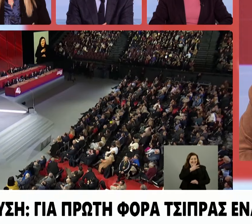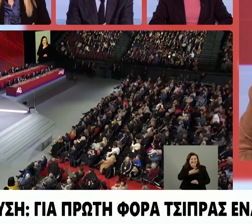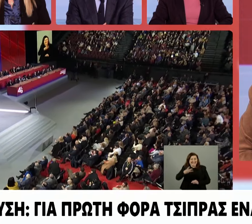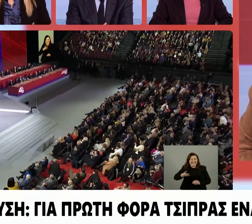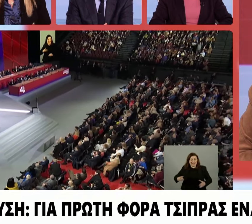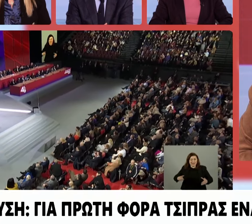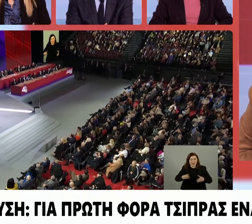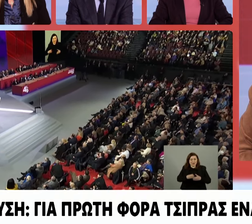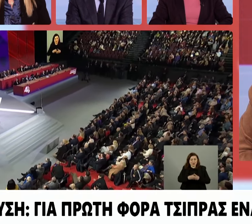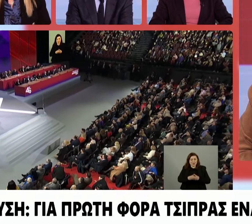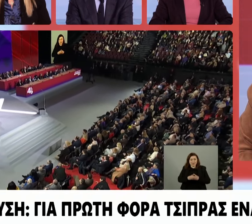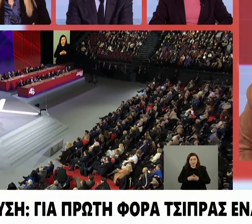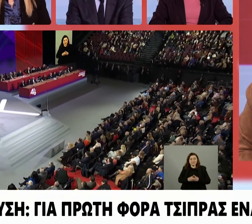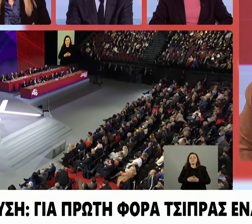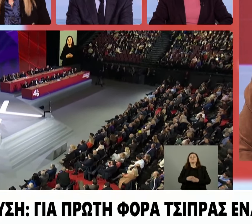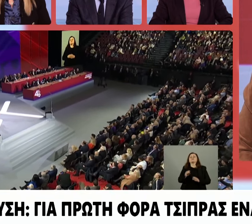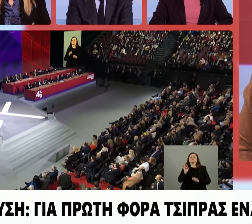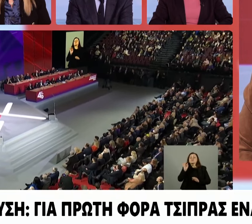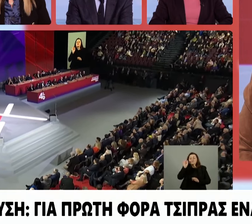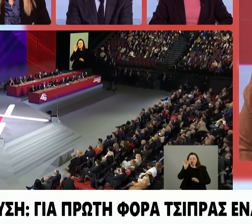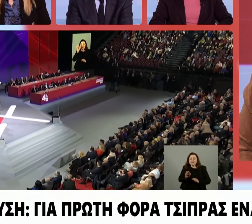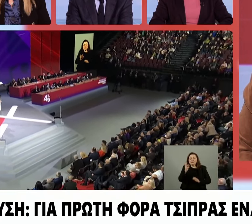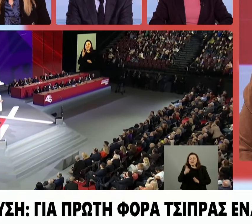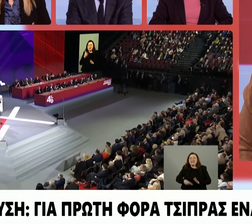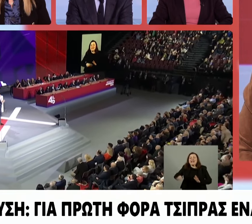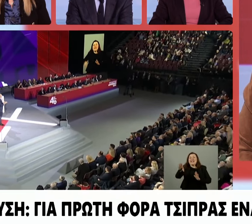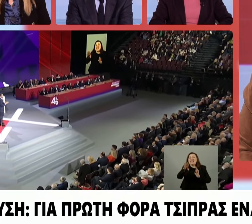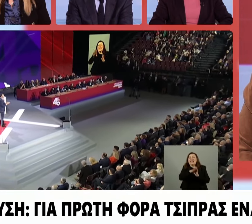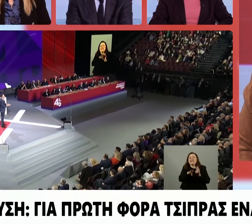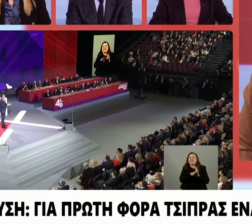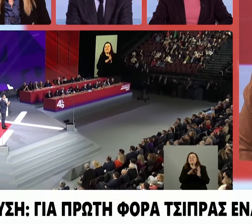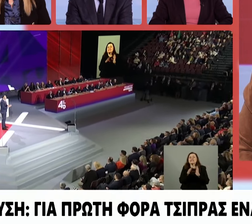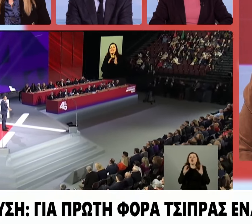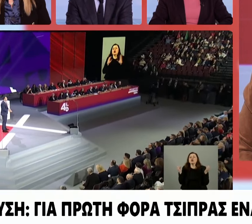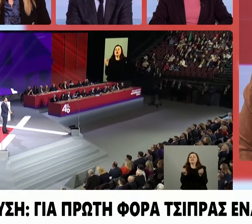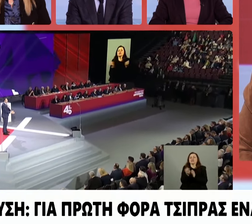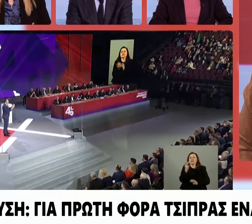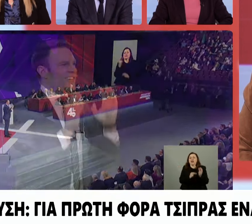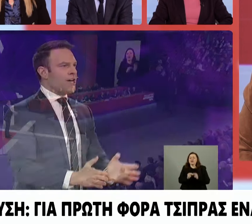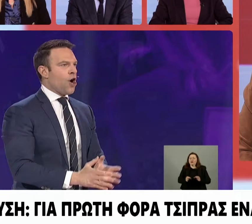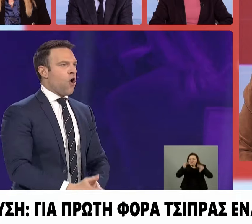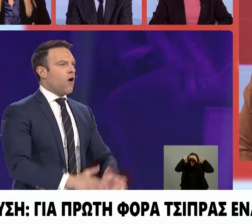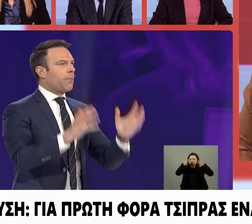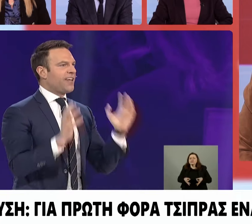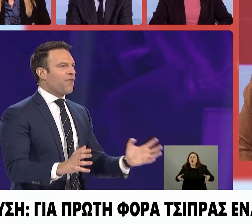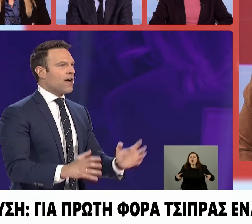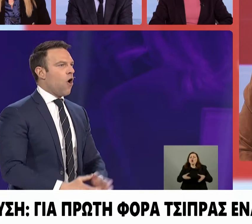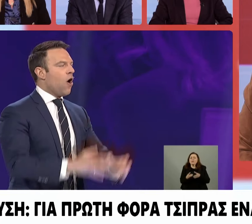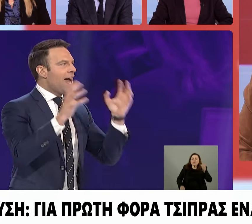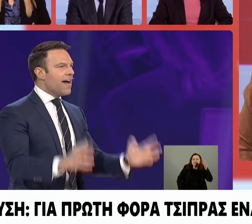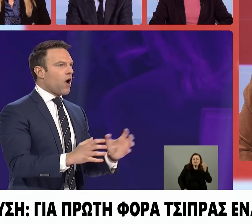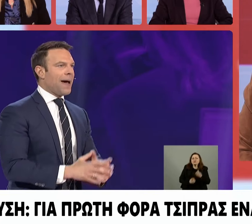αυτό που του συνέβη. Γίνονται διαρροές ότι θα κάνει πατροκτονία από το βήμα του συνεδρίου, ότι θα γίνει χαμός κτλ.